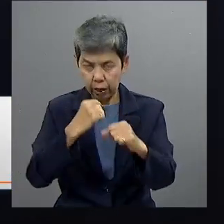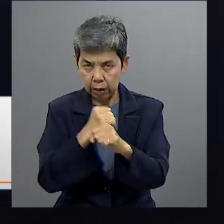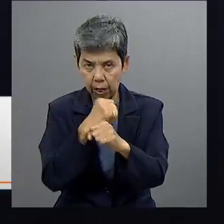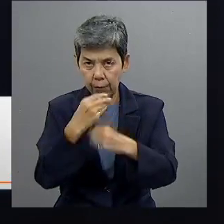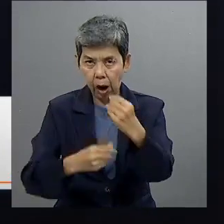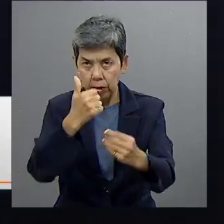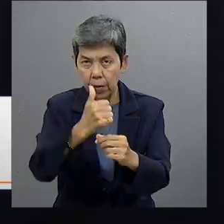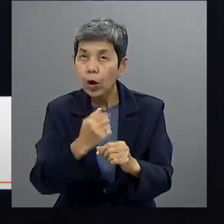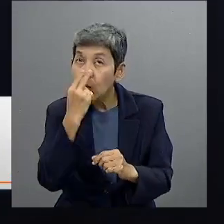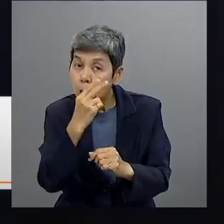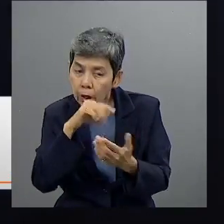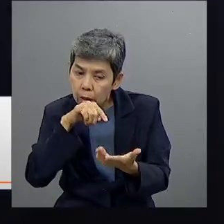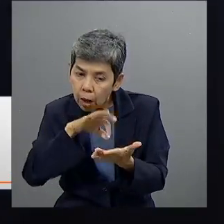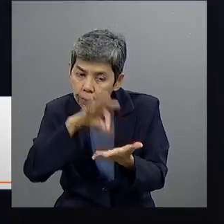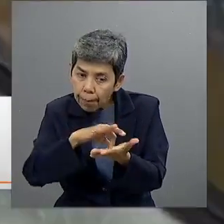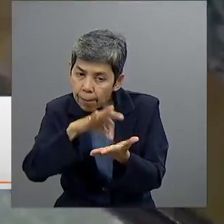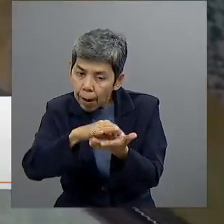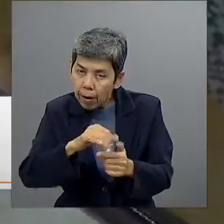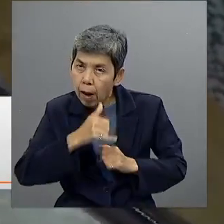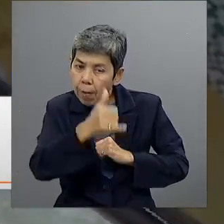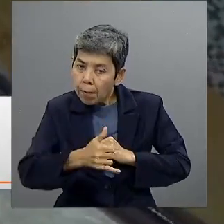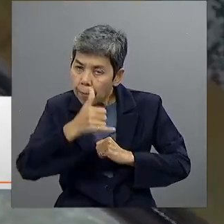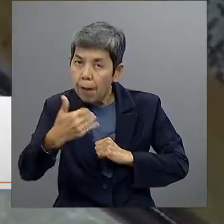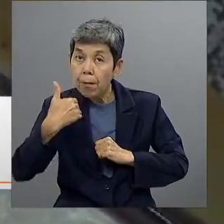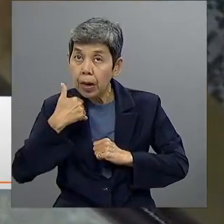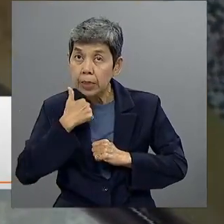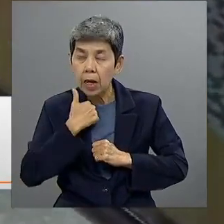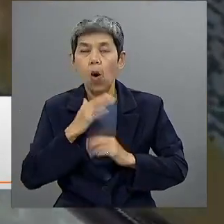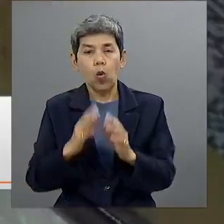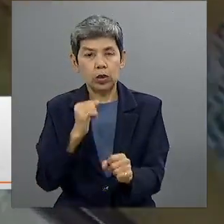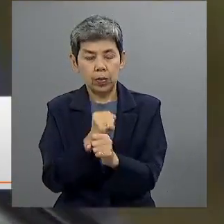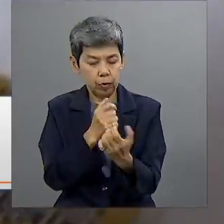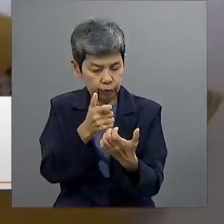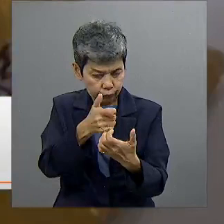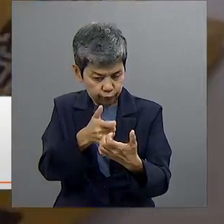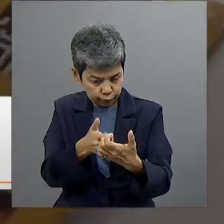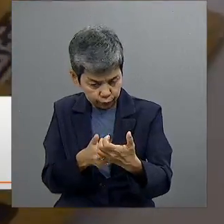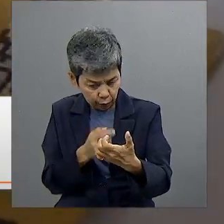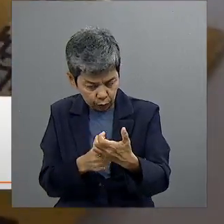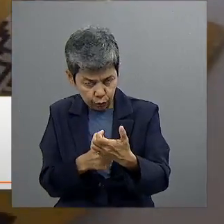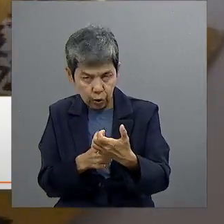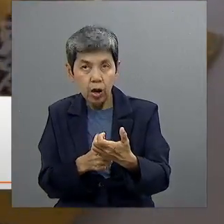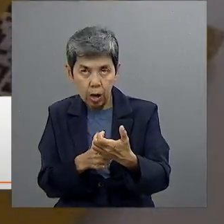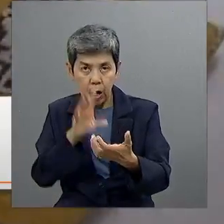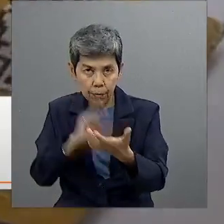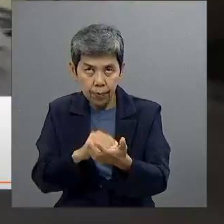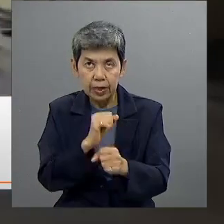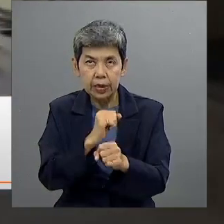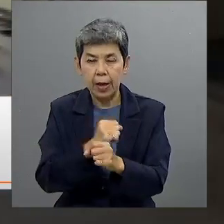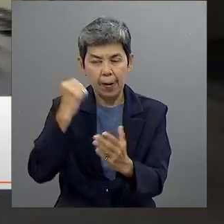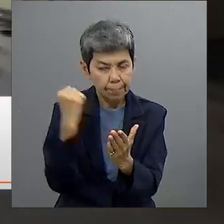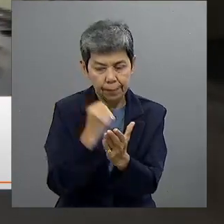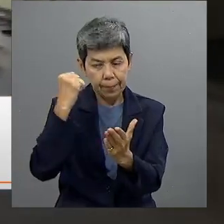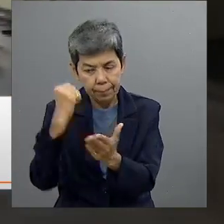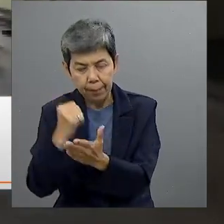ไลน์การเดินทางของคนในครอบครัวก่อนให้เจ้าหน้าที่เช็คข้อมูลสแกนบัตรเข้าสู่ระบบและประทับตาก่อนเข้าทำงานทุก